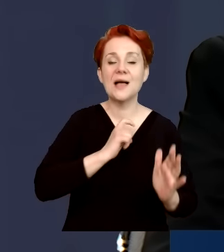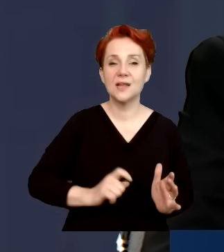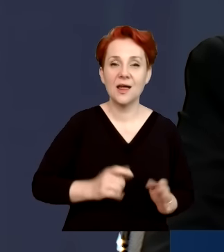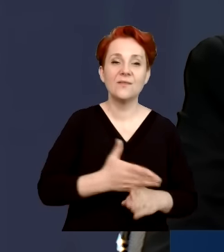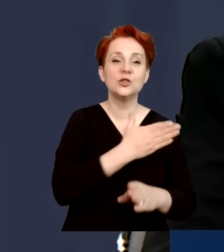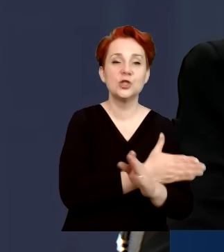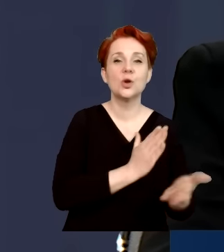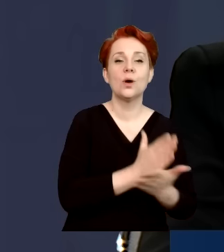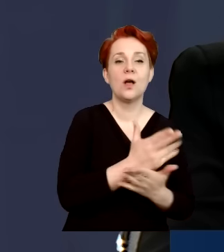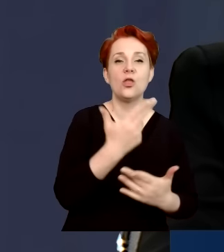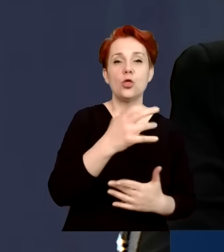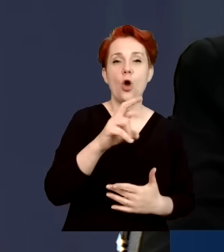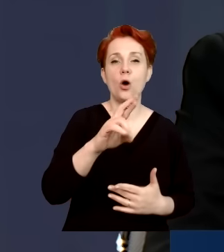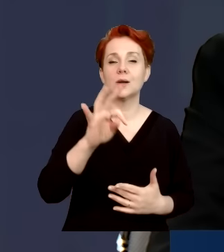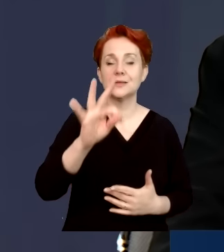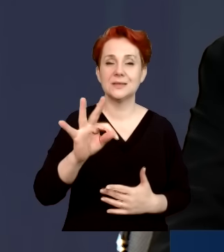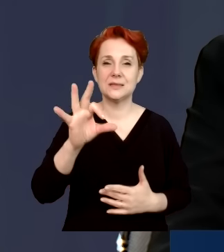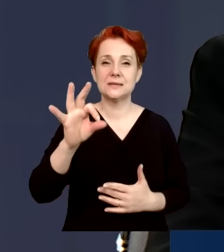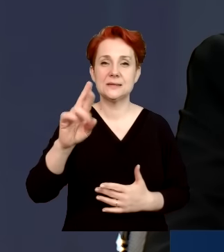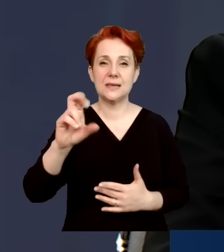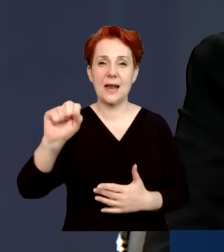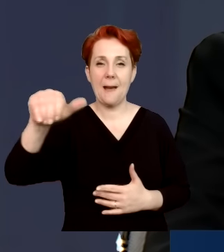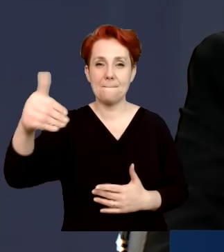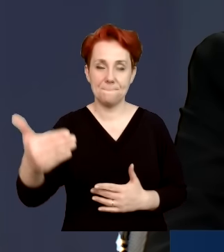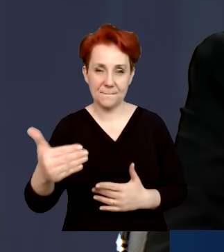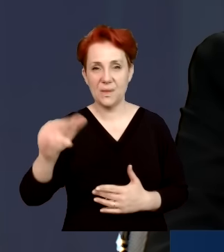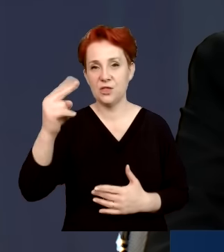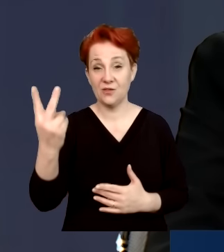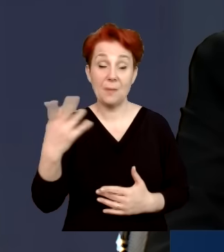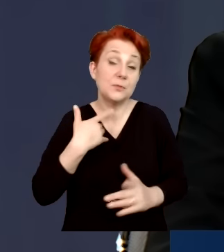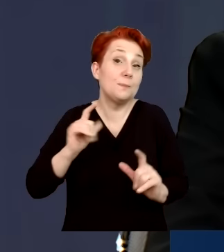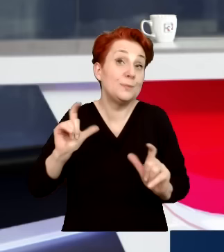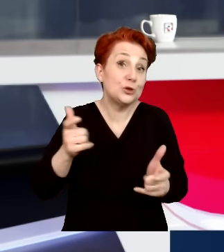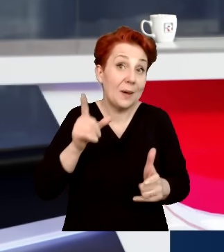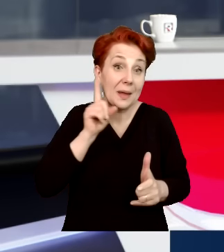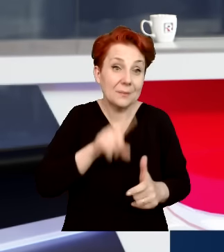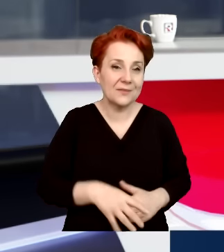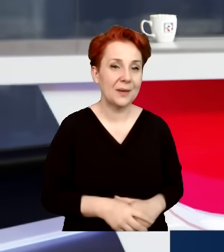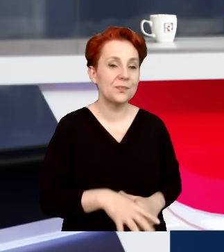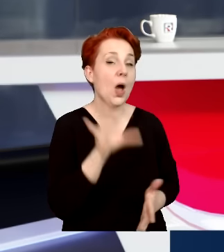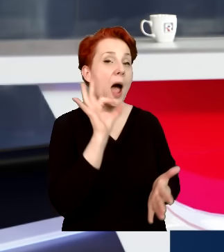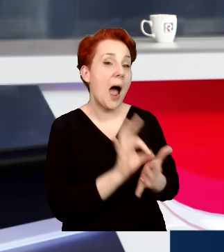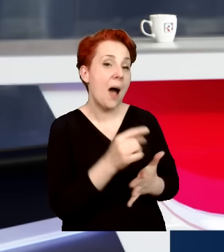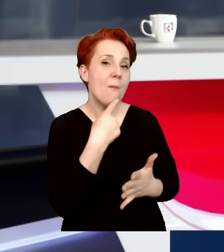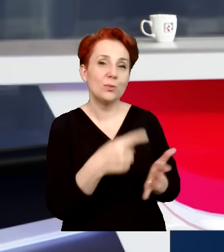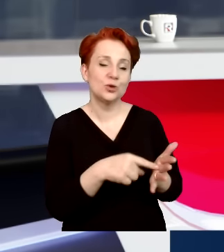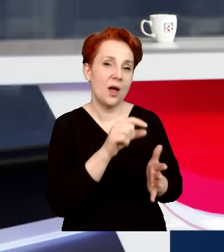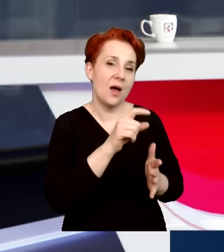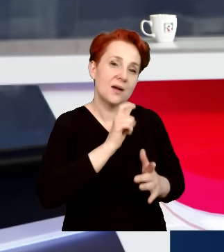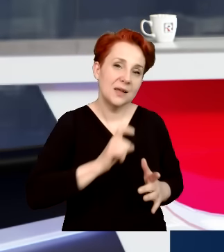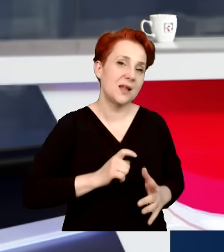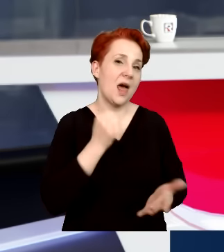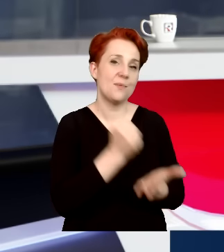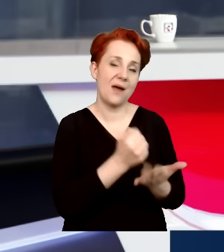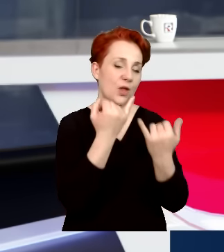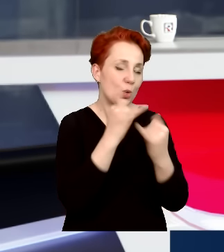Stream 2. Taki przypadeczek, prawda? No tu akurat bym powiedziała pani poseł, że kancelarie prawne różne sprawy